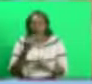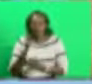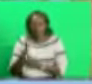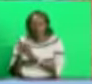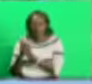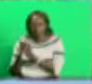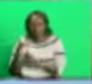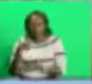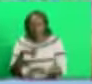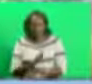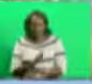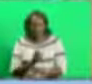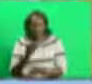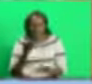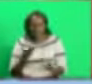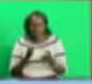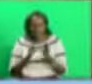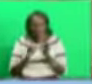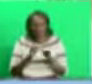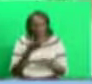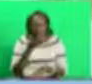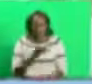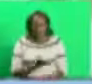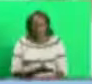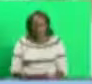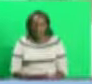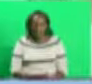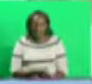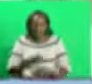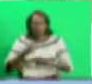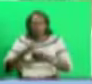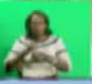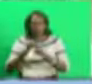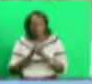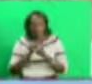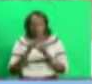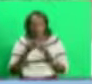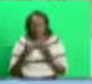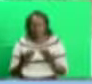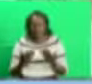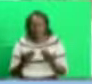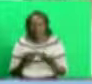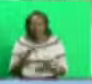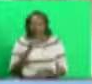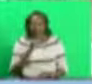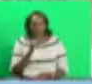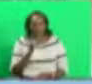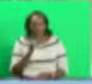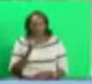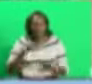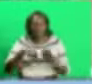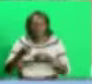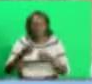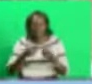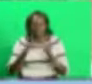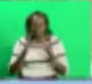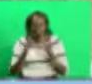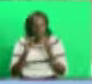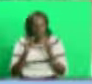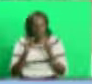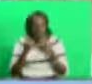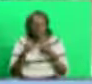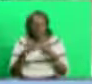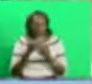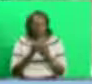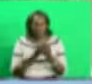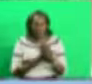yake, kama anavyoeleza Cyrus. Kuuda kitu kama hii si kitu utauza kesho. Sasa niko na record. Kuna